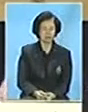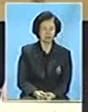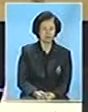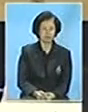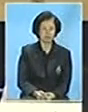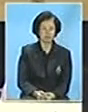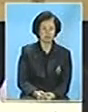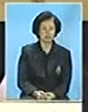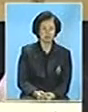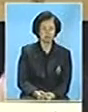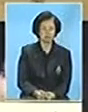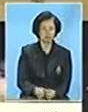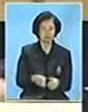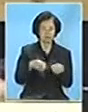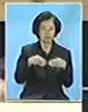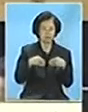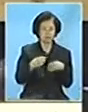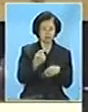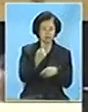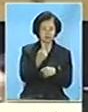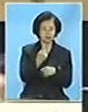ท่านประดิษฐ์อีกหนึ่งท่านนะคะเห็นด้วยค่ะ